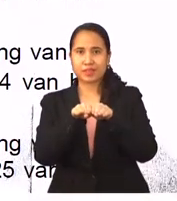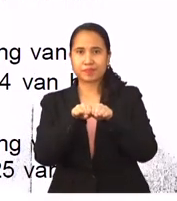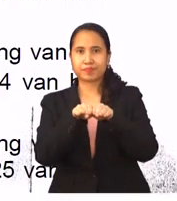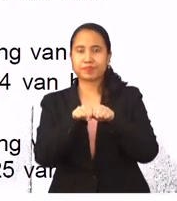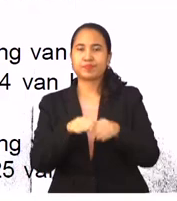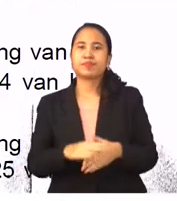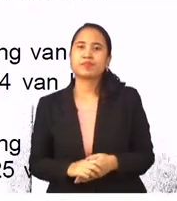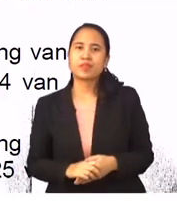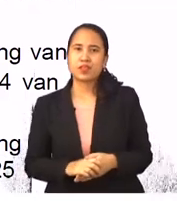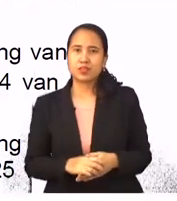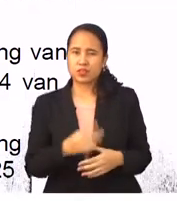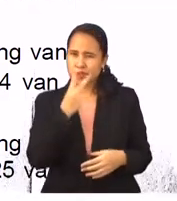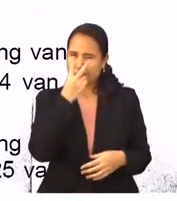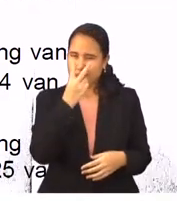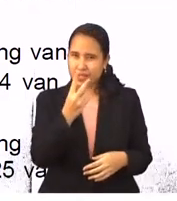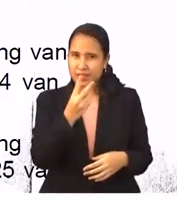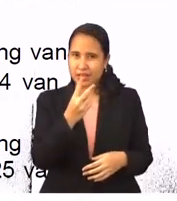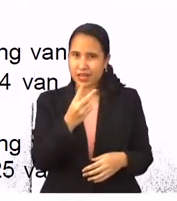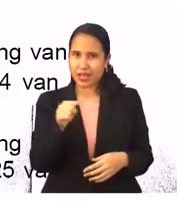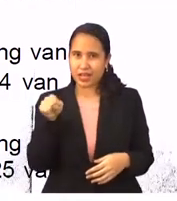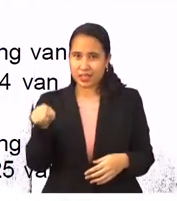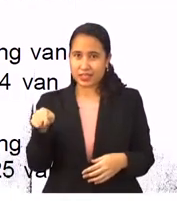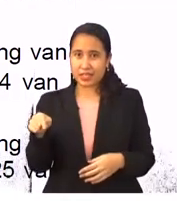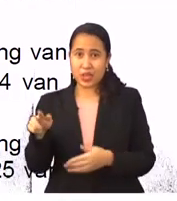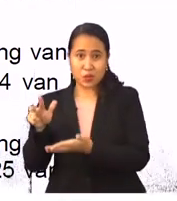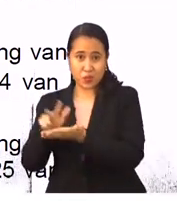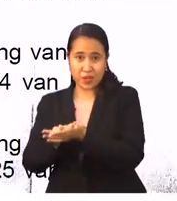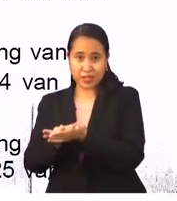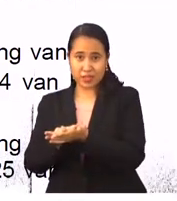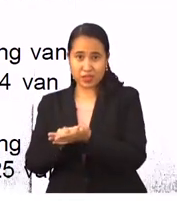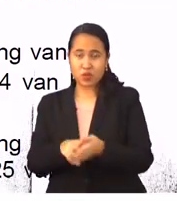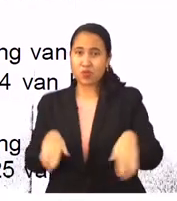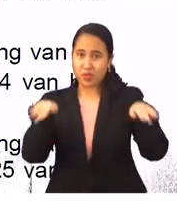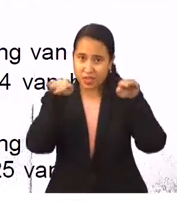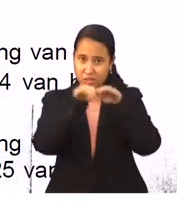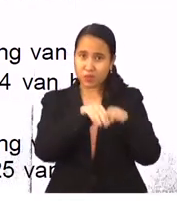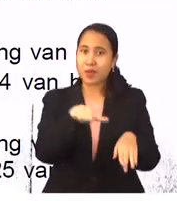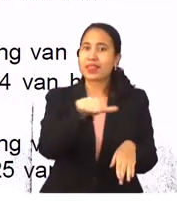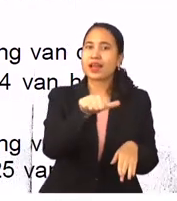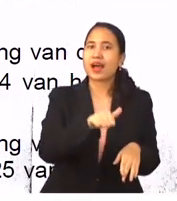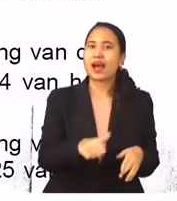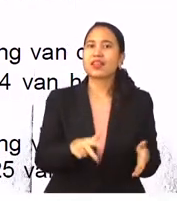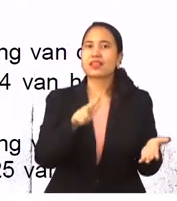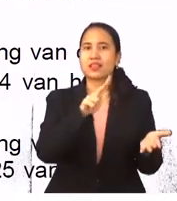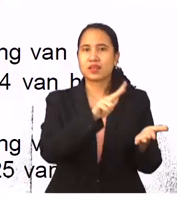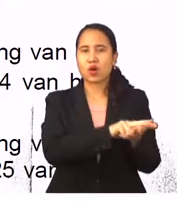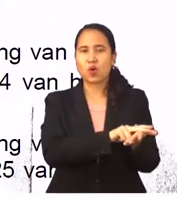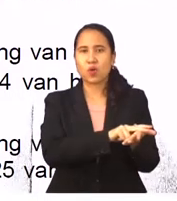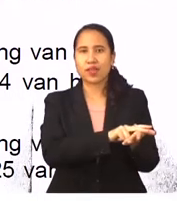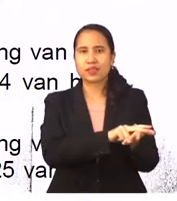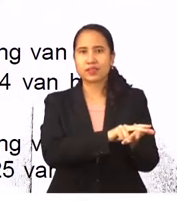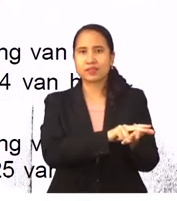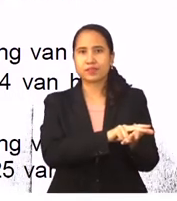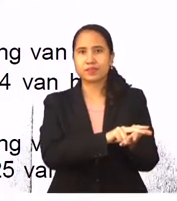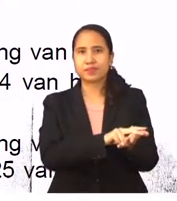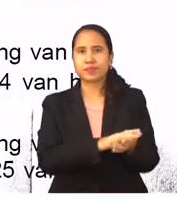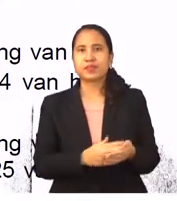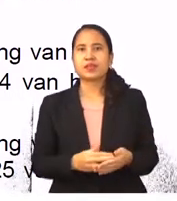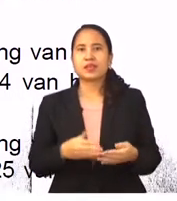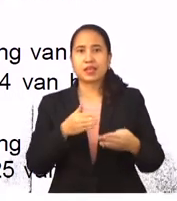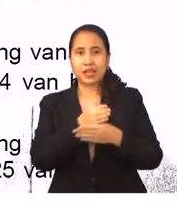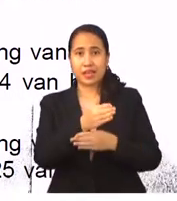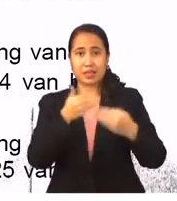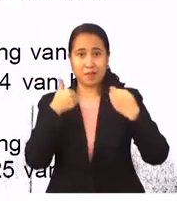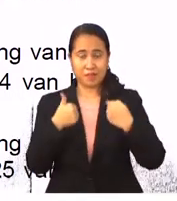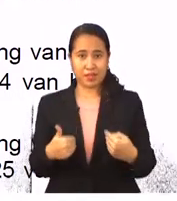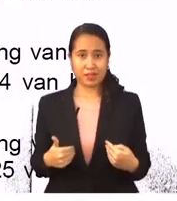en politieke rechten en de artikelen 1, 8 en 25 van het Amerikaans verdrag voor de rechten van de mens.